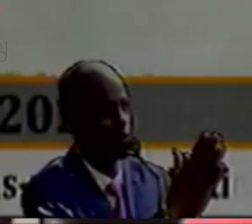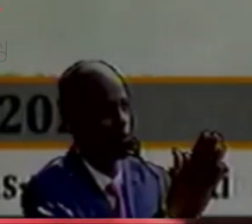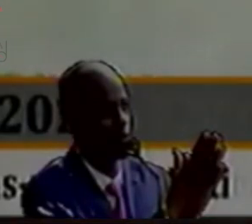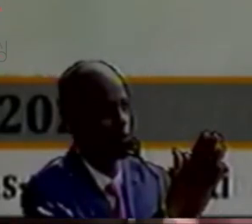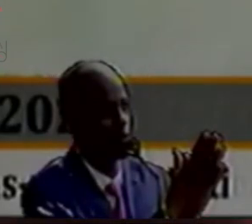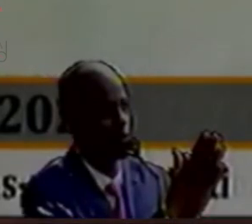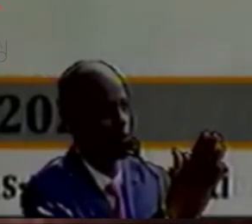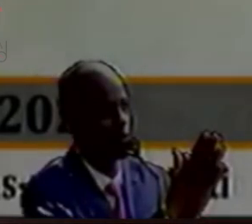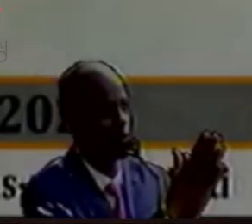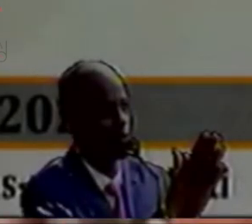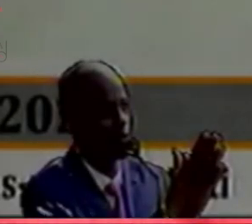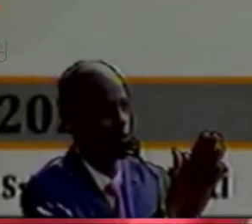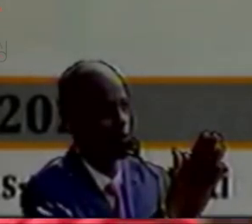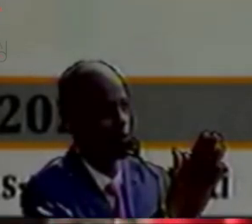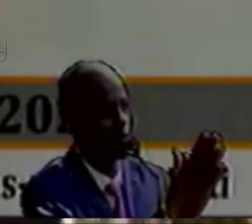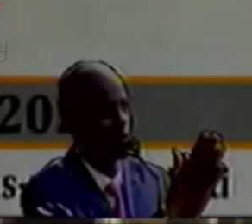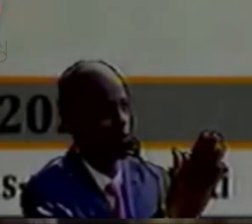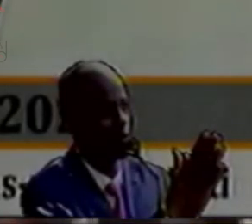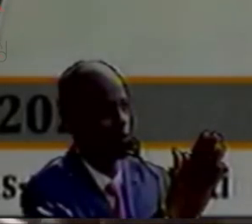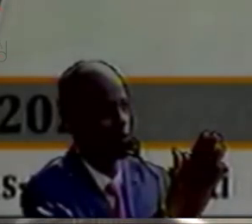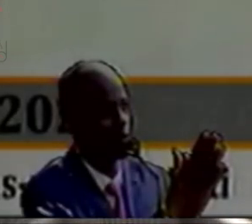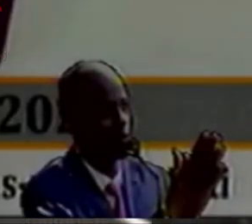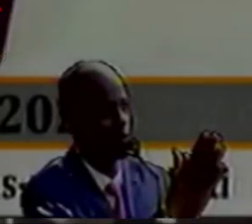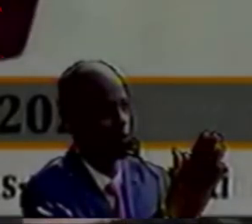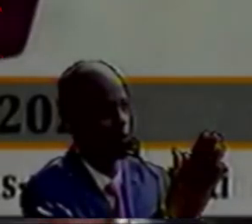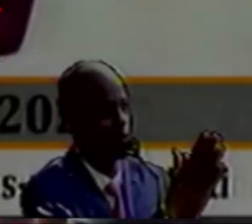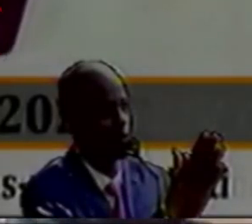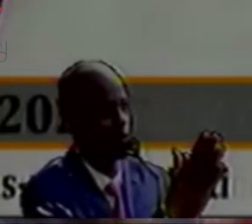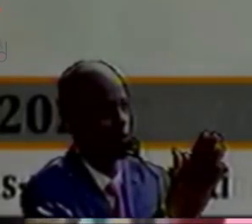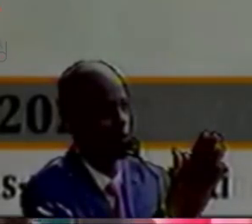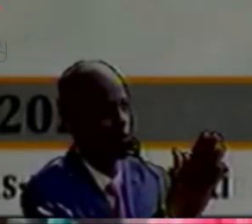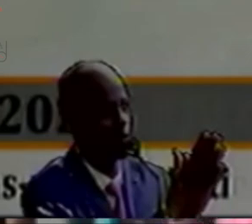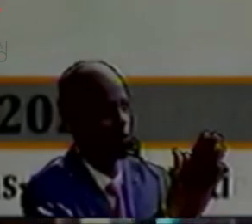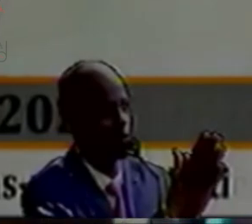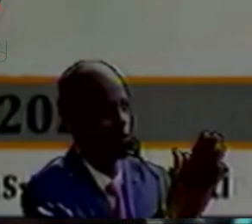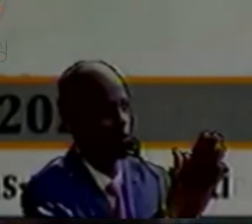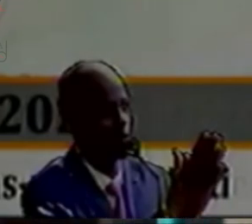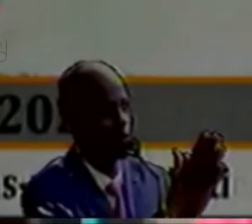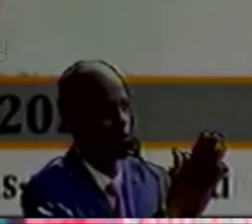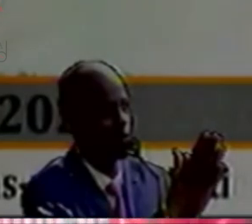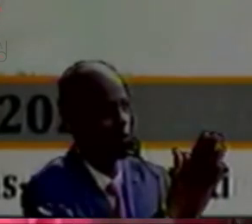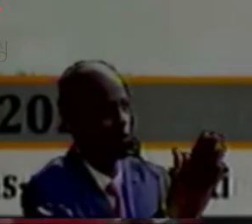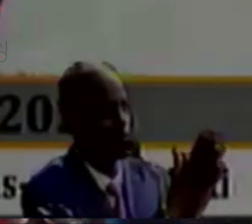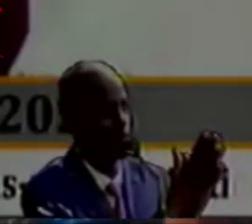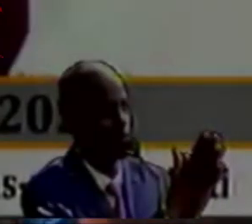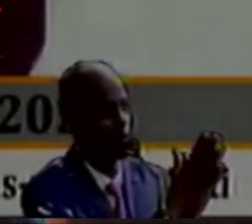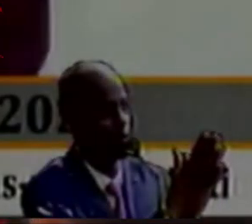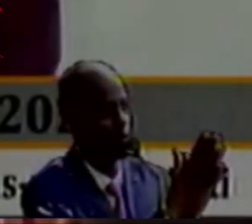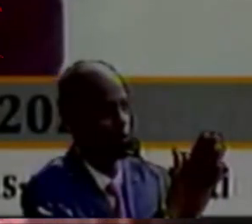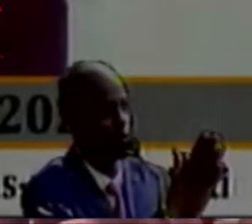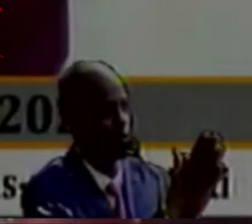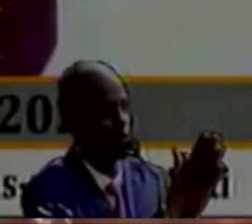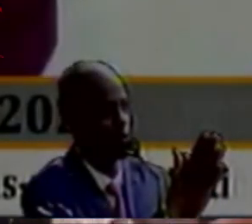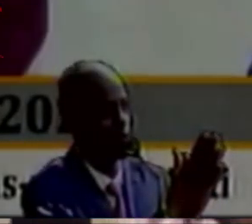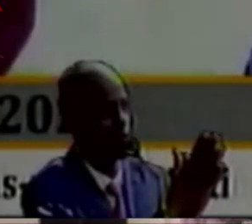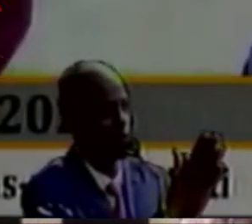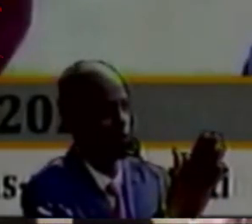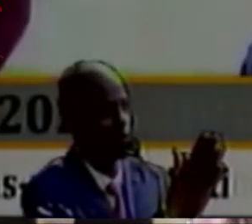168 Haïtiens du Grand Sud qui étaient blessés.